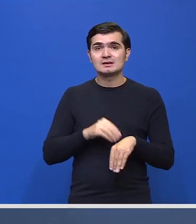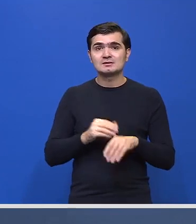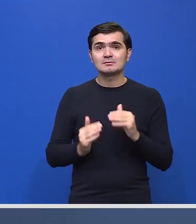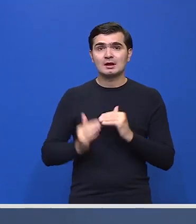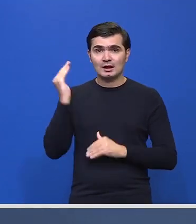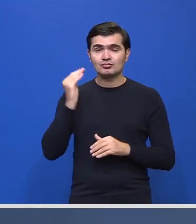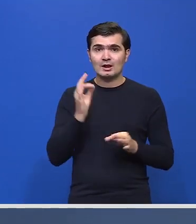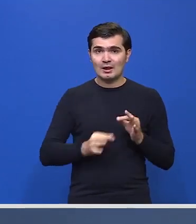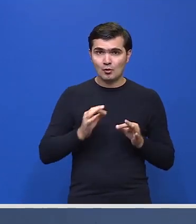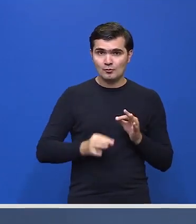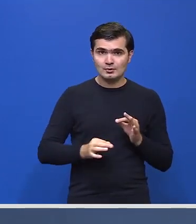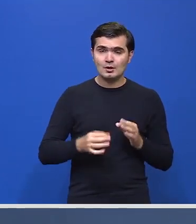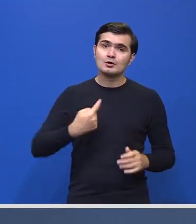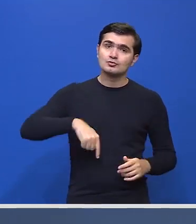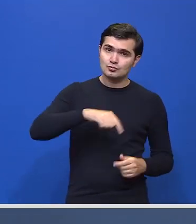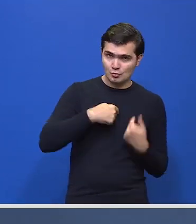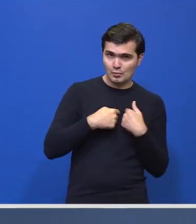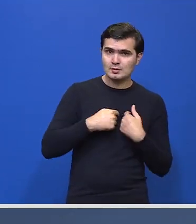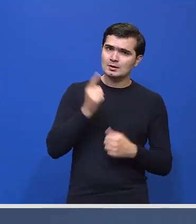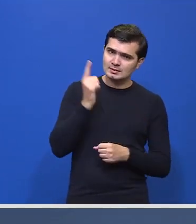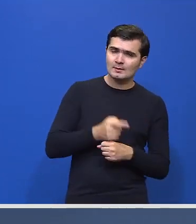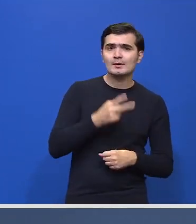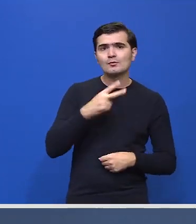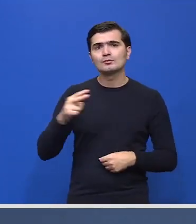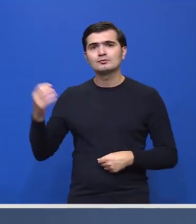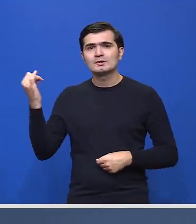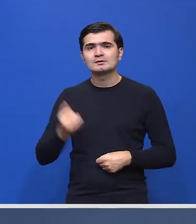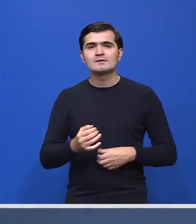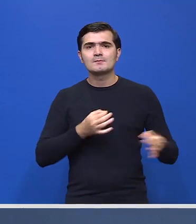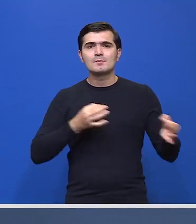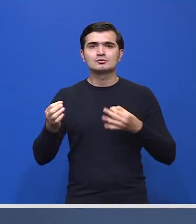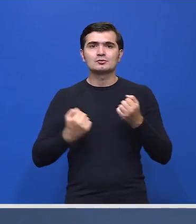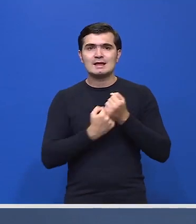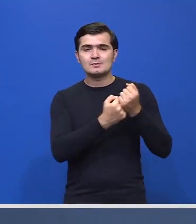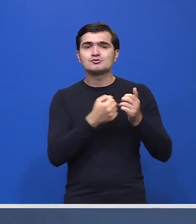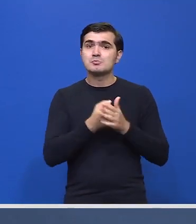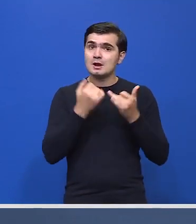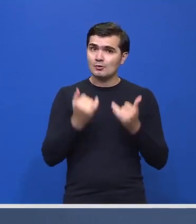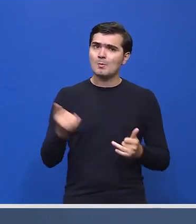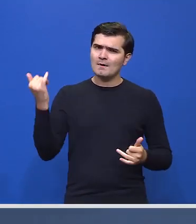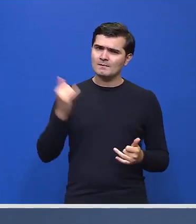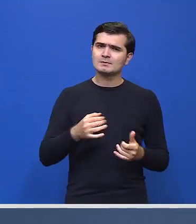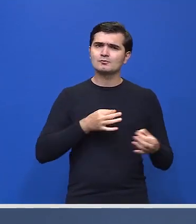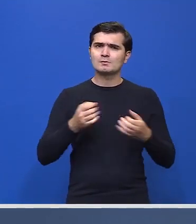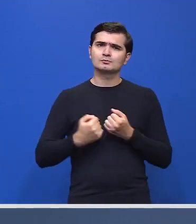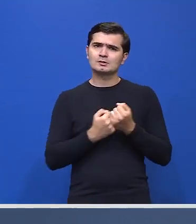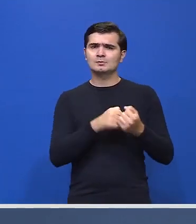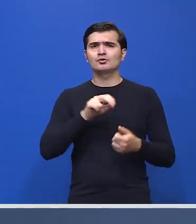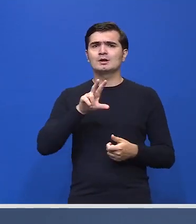economică în realitate, noi trebuie să venim în continuare cu măsuri de sprijin. Am venit până acum cu măsuri de sprijin de peste 30 de miliarde de